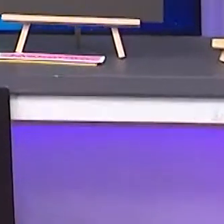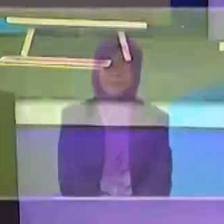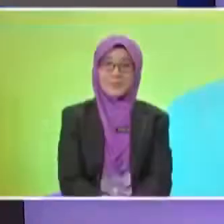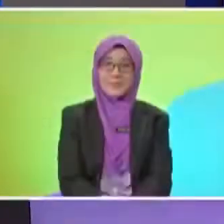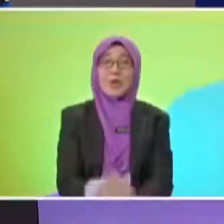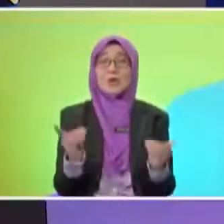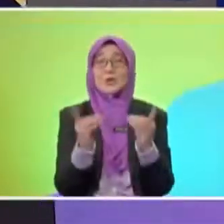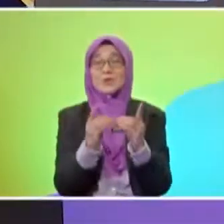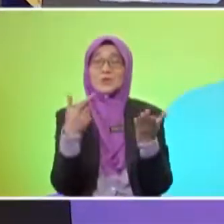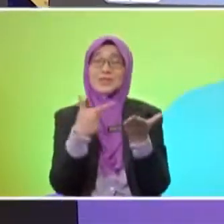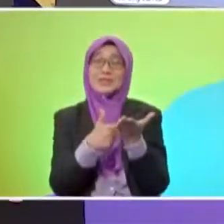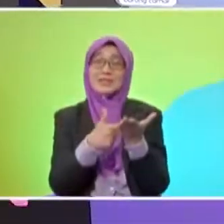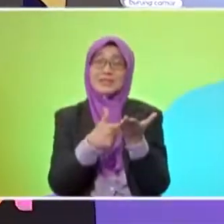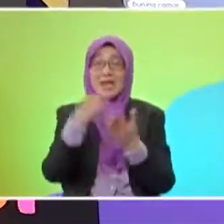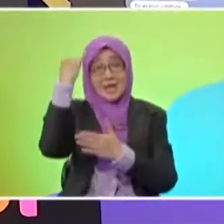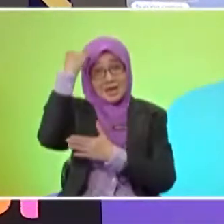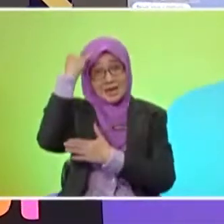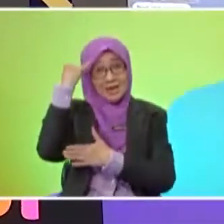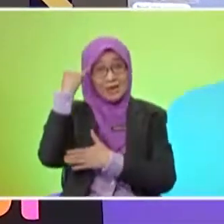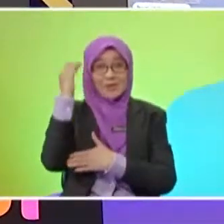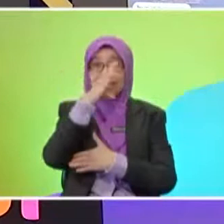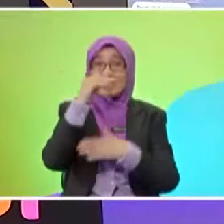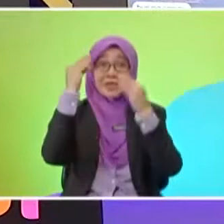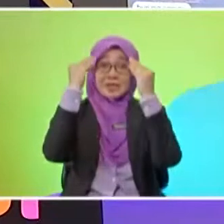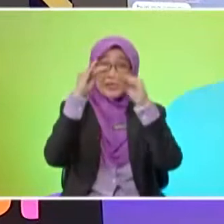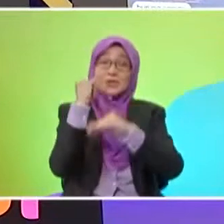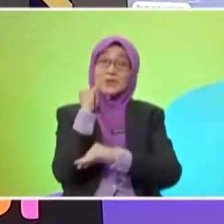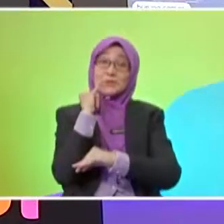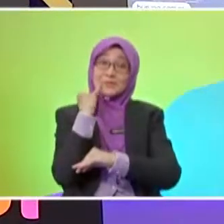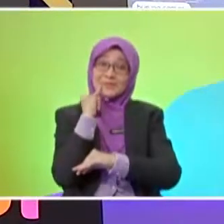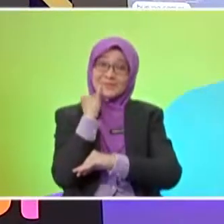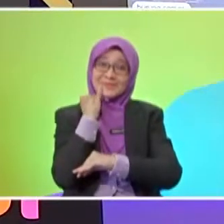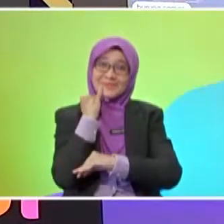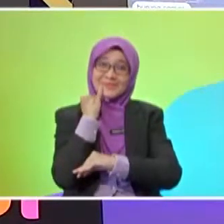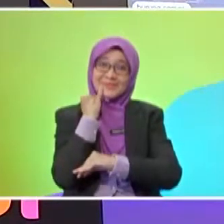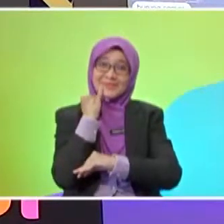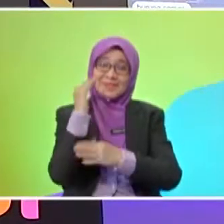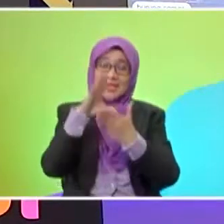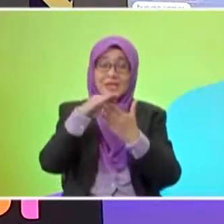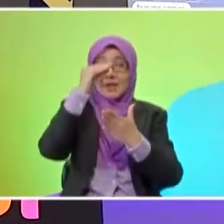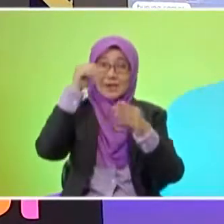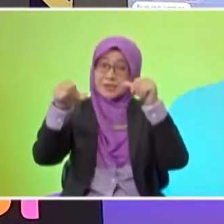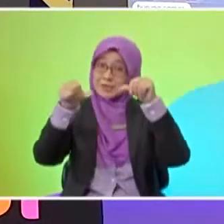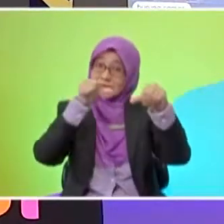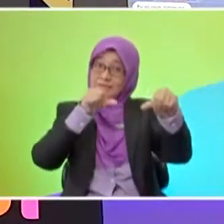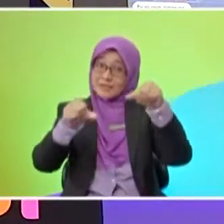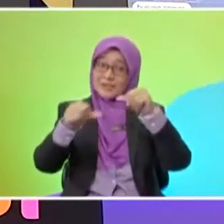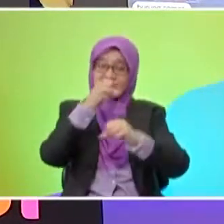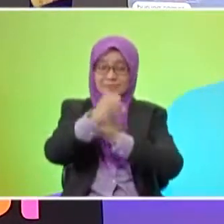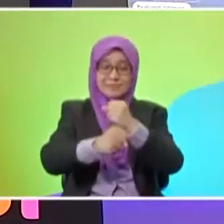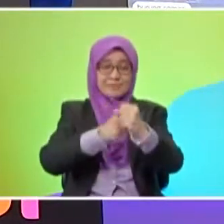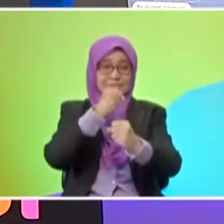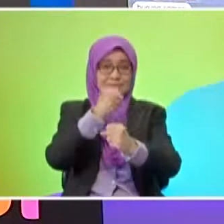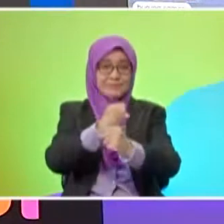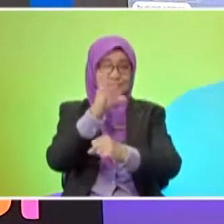Hai Bertemu kembali bersama saya Irving temui kalian nah tentunya dalam mata pelajaran sains untuk tahun jadi untuk segmen